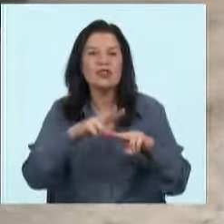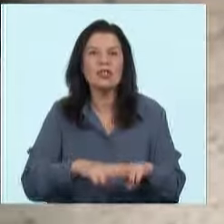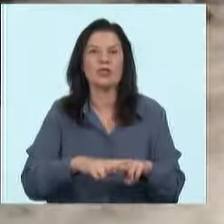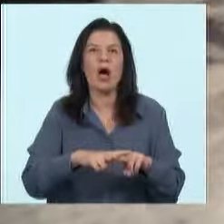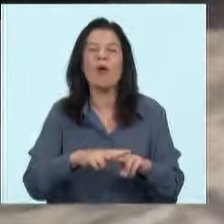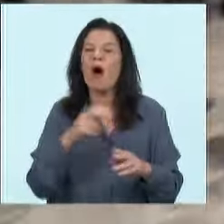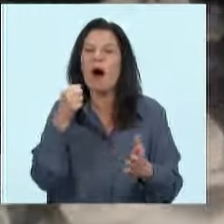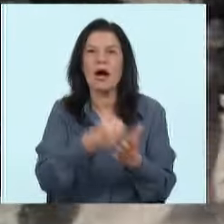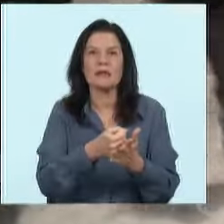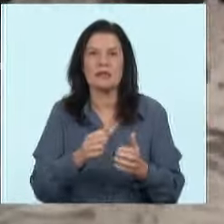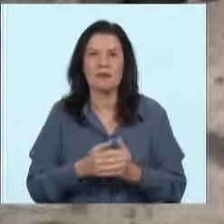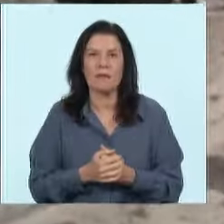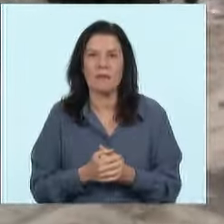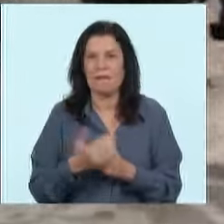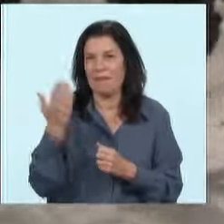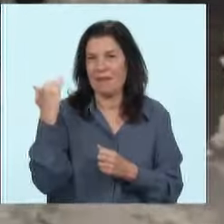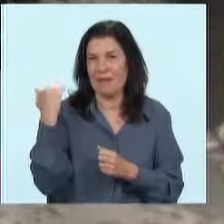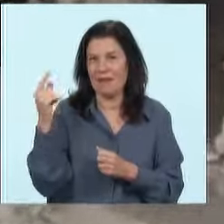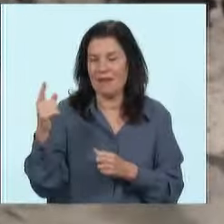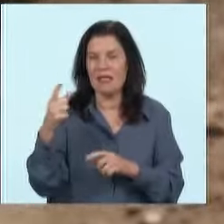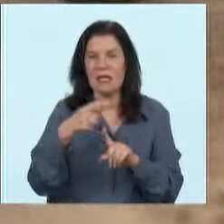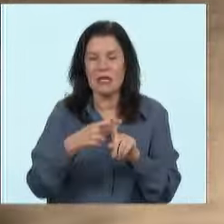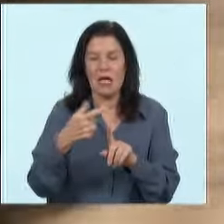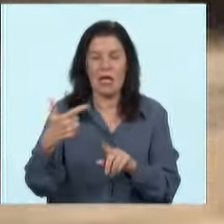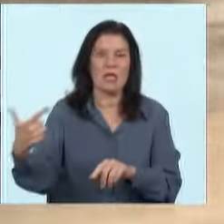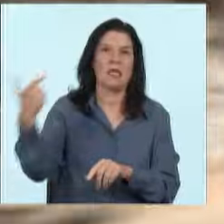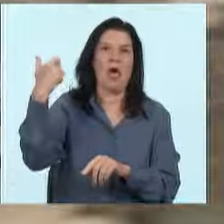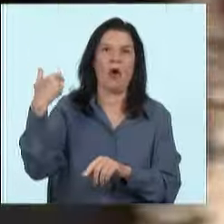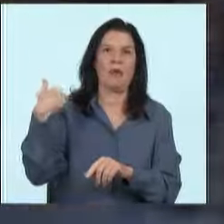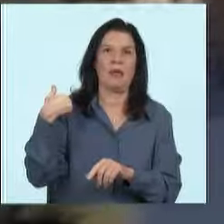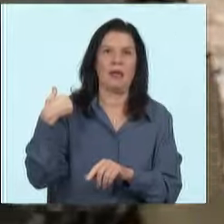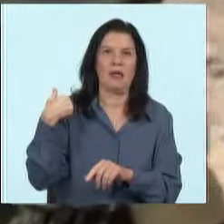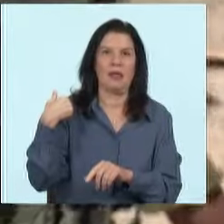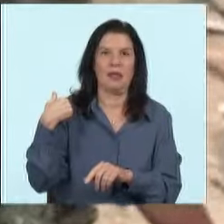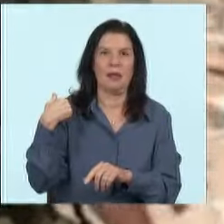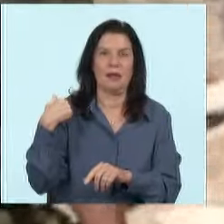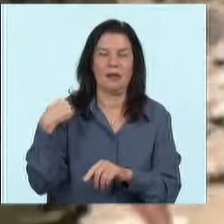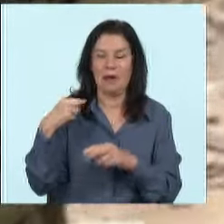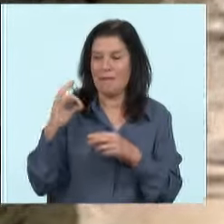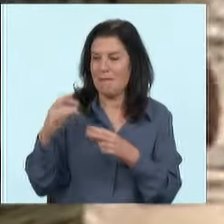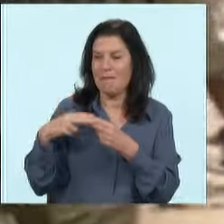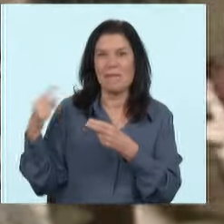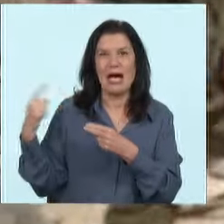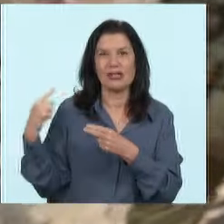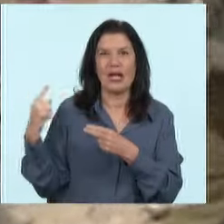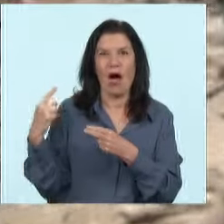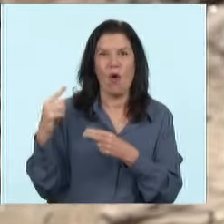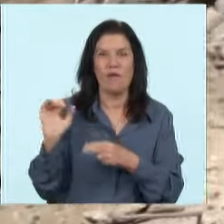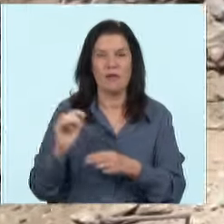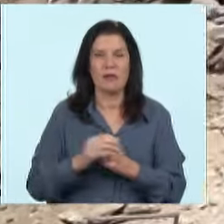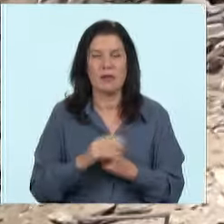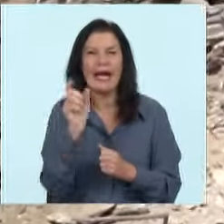בי צלף, בקיר לידי הכליים אצלי. בואו ניכנס רק למבנה מוריה ונראה איך זה בפנים.